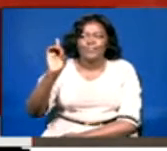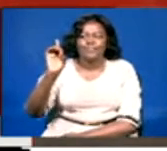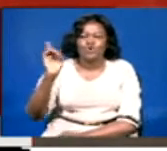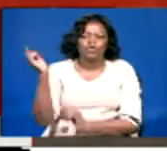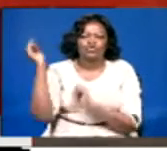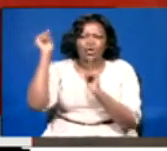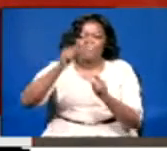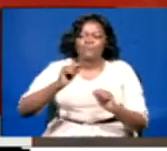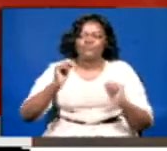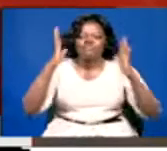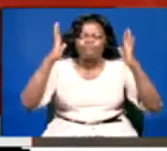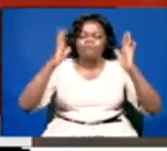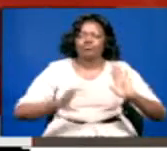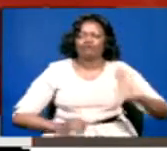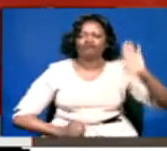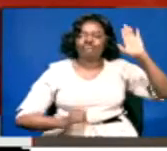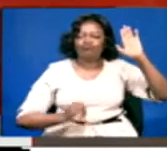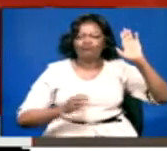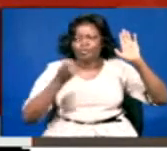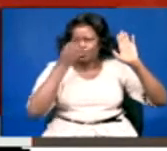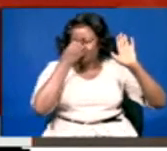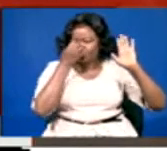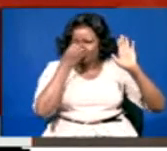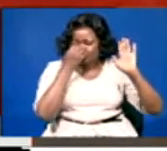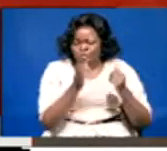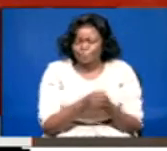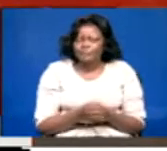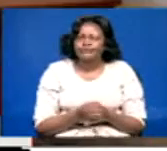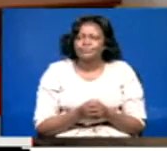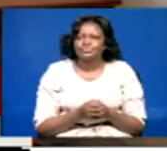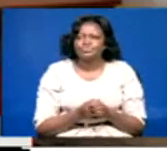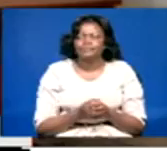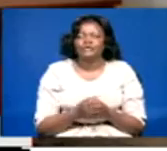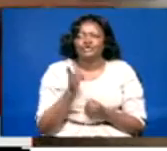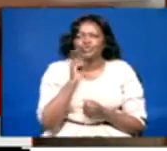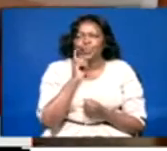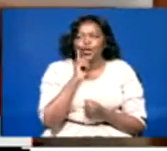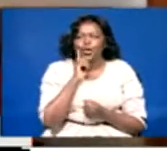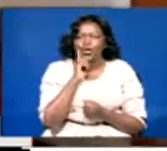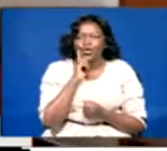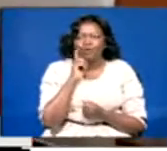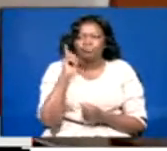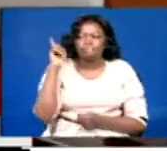sherehe za kuapishwa kwa rais mteule Daktari William Ruto hapo kesho.